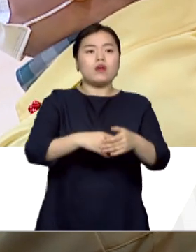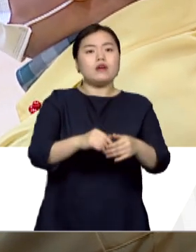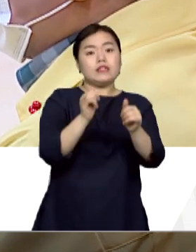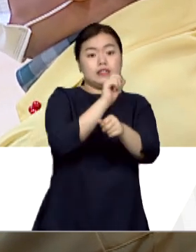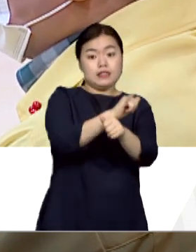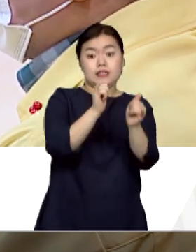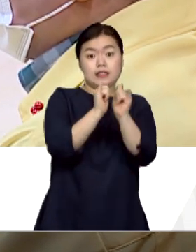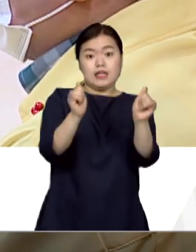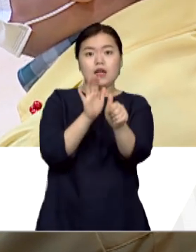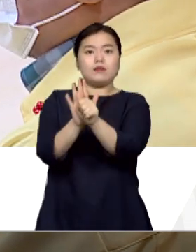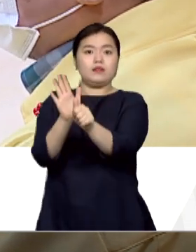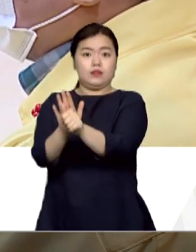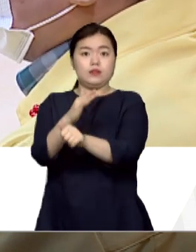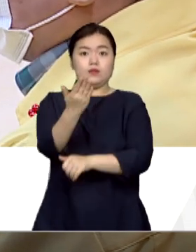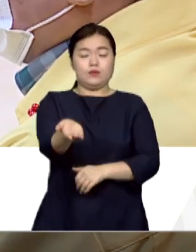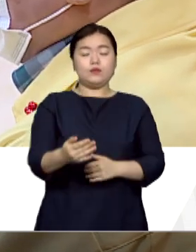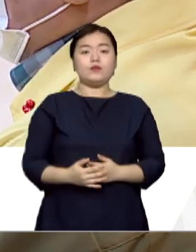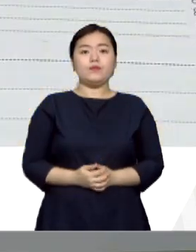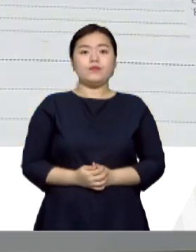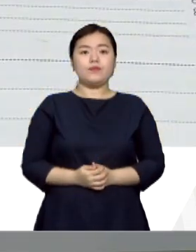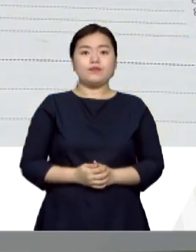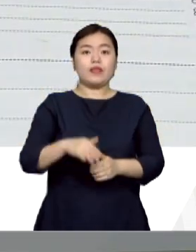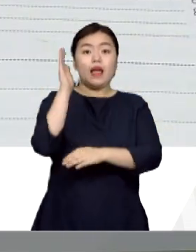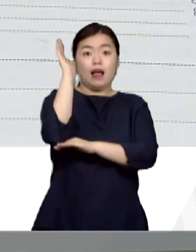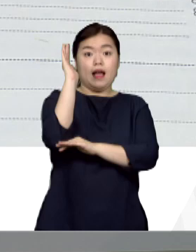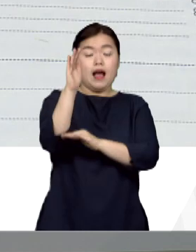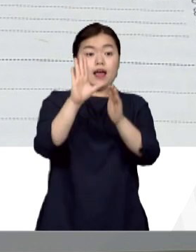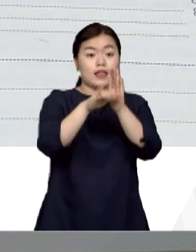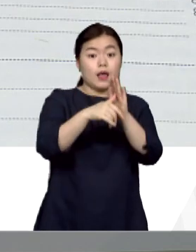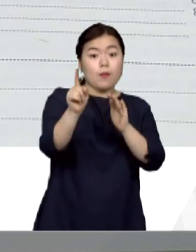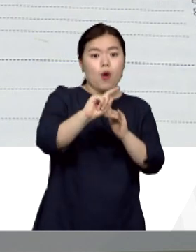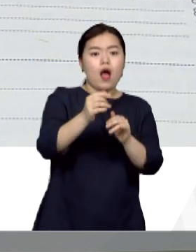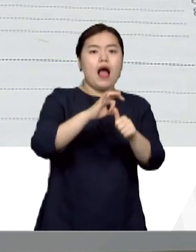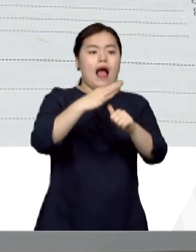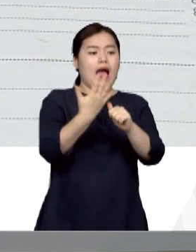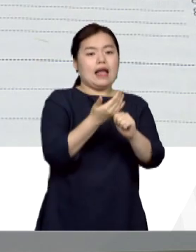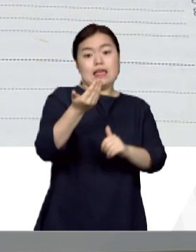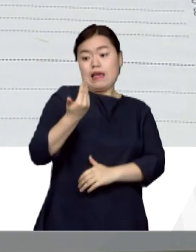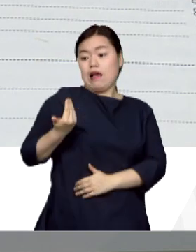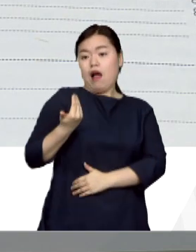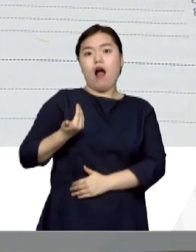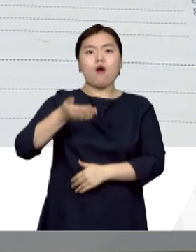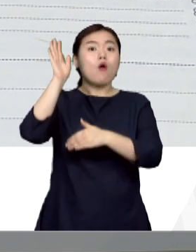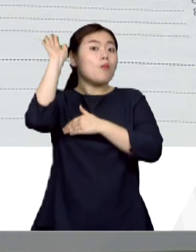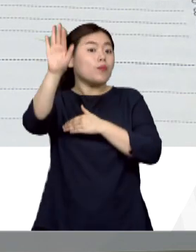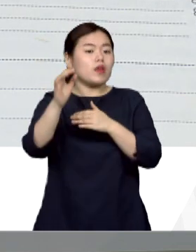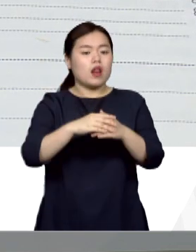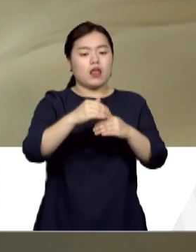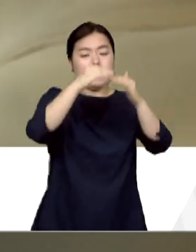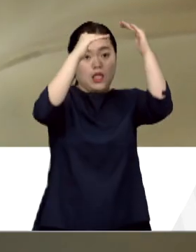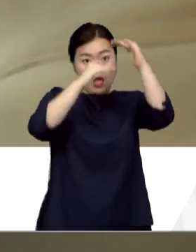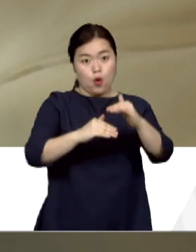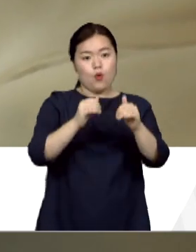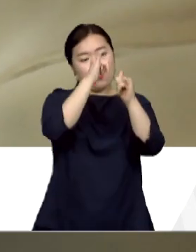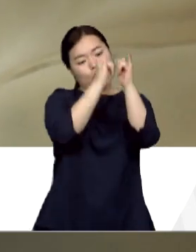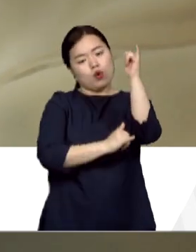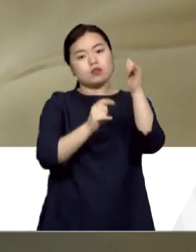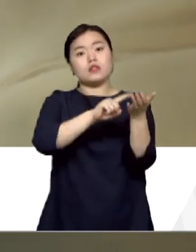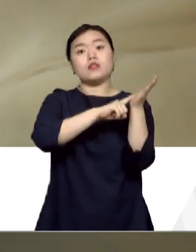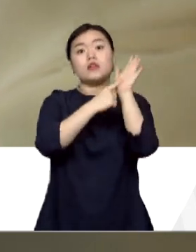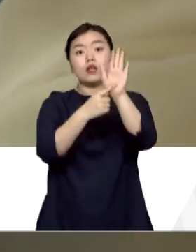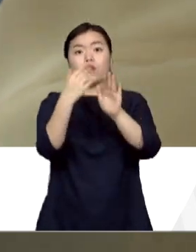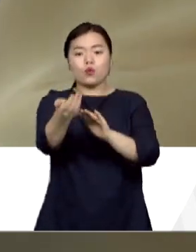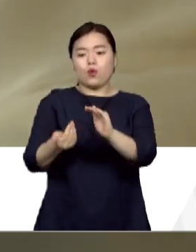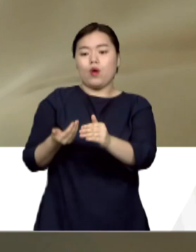운영을 위해 인적 물적 자원을 지원합니다. 안양학 강의에서는 안양의 과거, 현재, 미래에 대한 전반적인 내용을